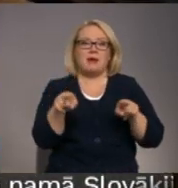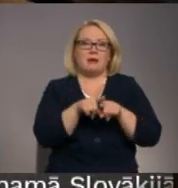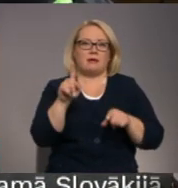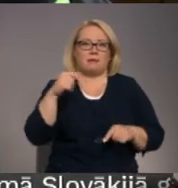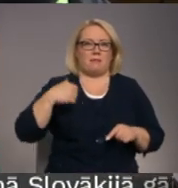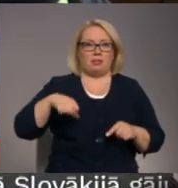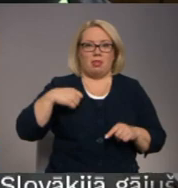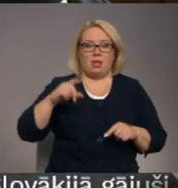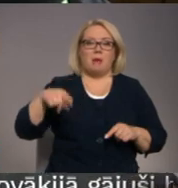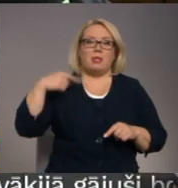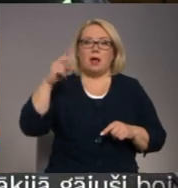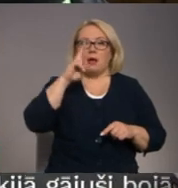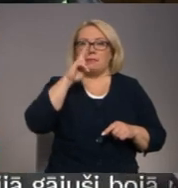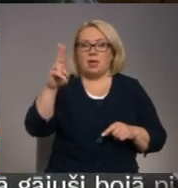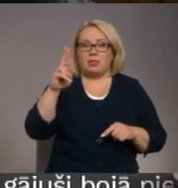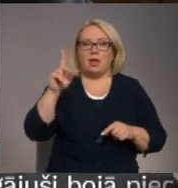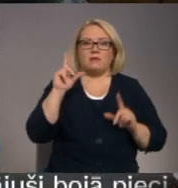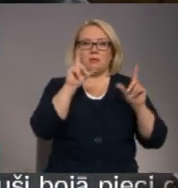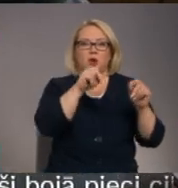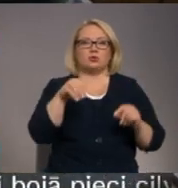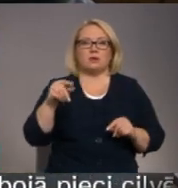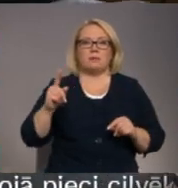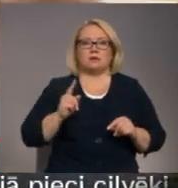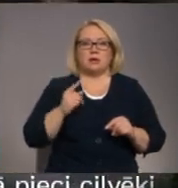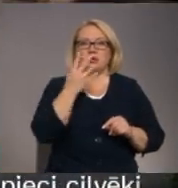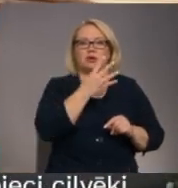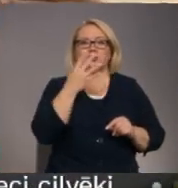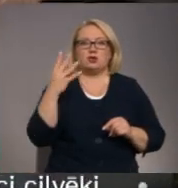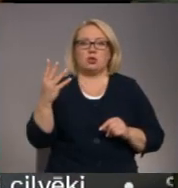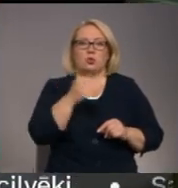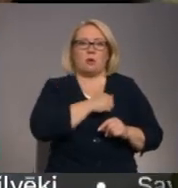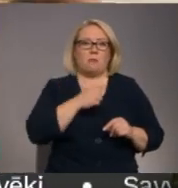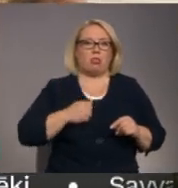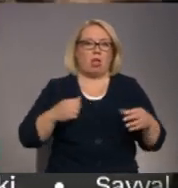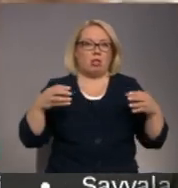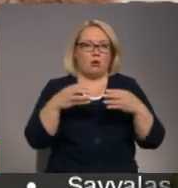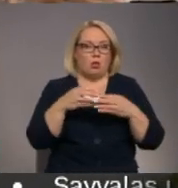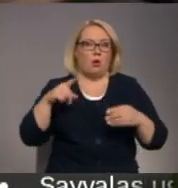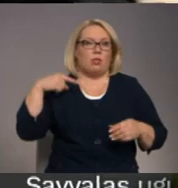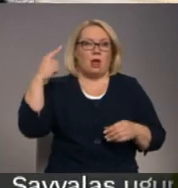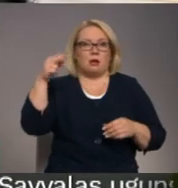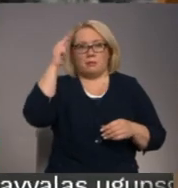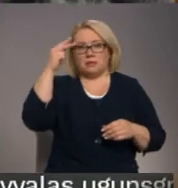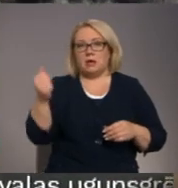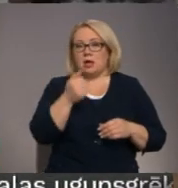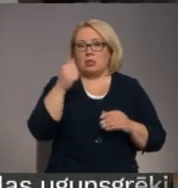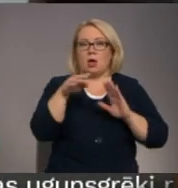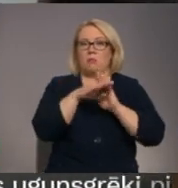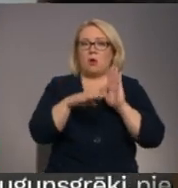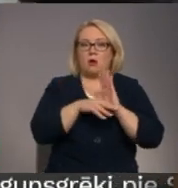puses. Nākamnedēļ skolēni dosies uz Zemesardzes 44. Bataljonu. Nākamajā mācību gadā programmas apgūt